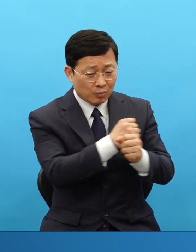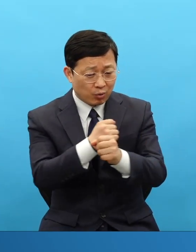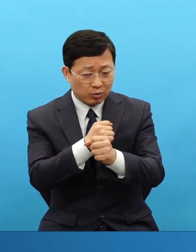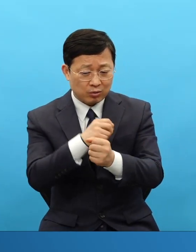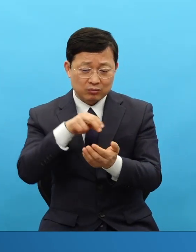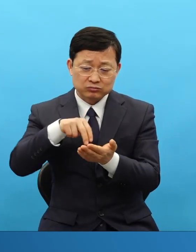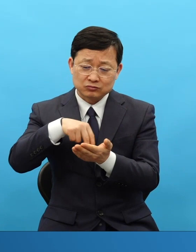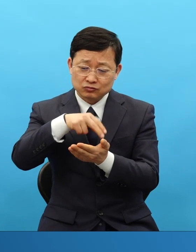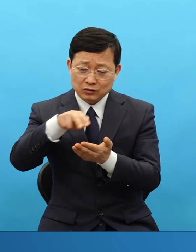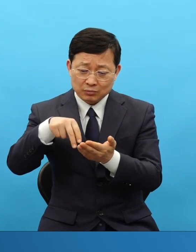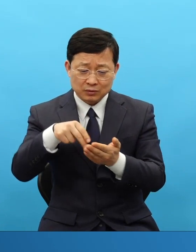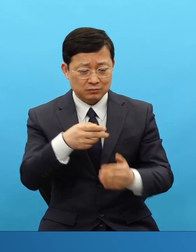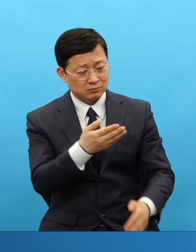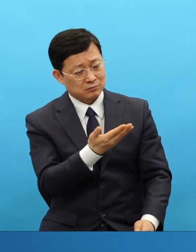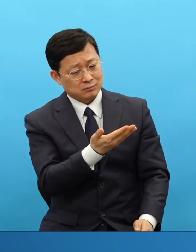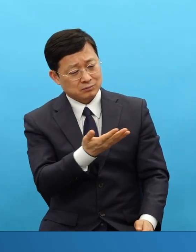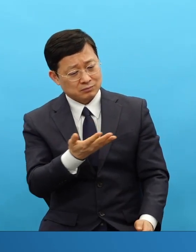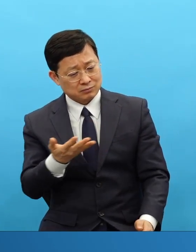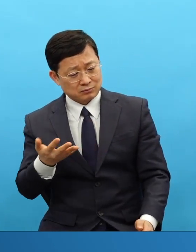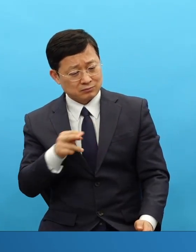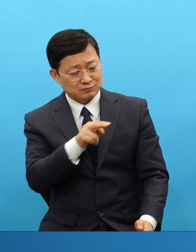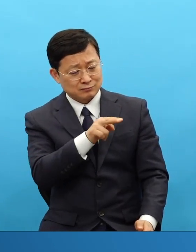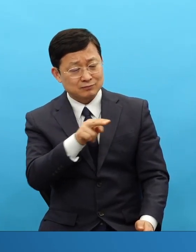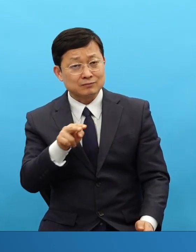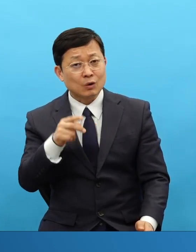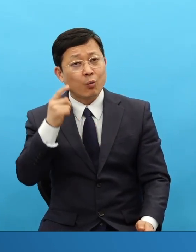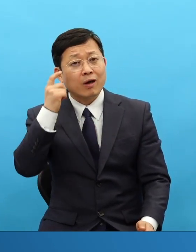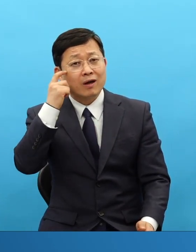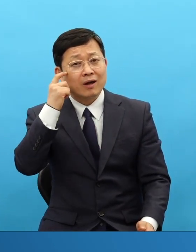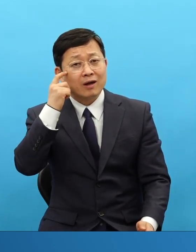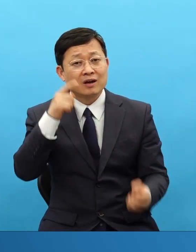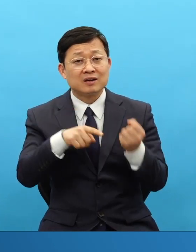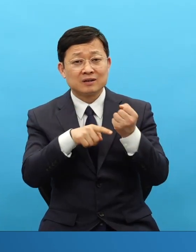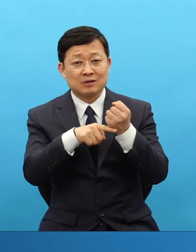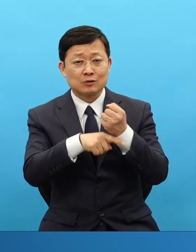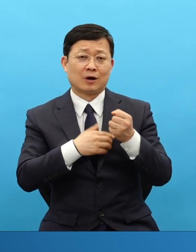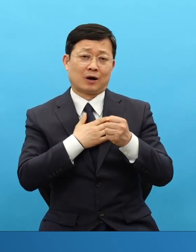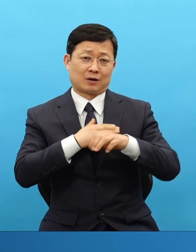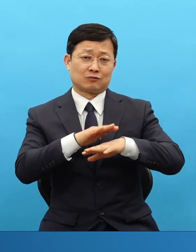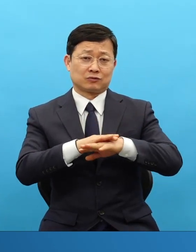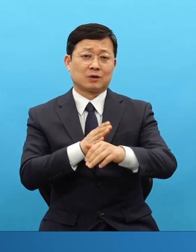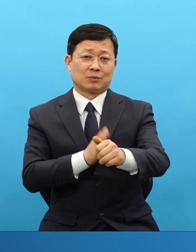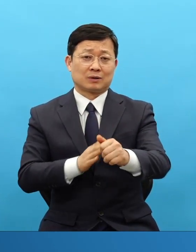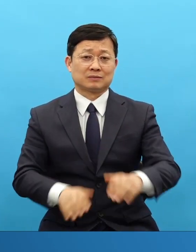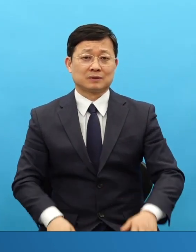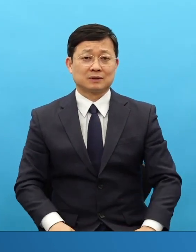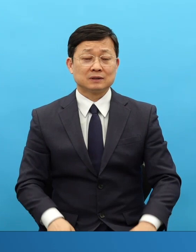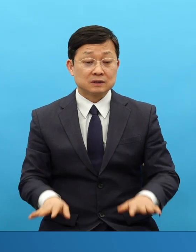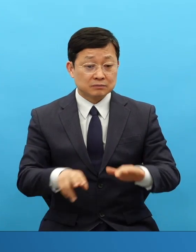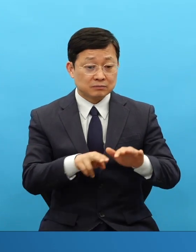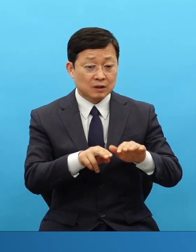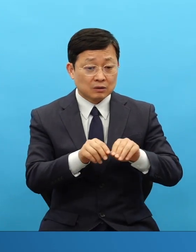꼭 기억해야 됩니다. 흩어진 제자들은 지금